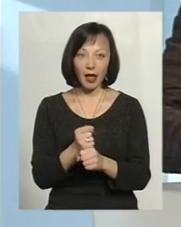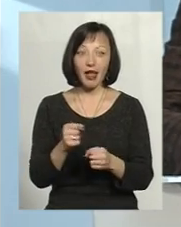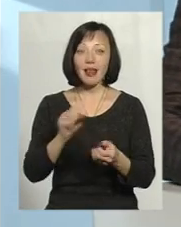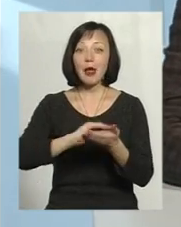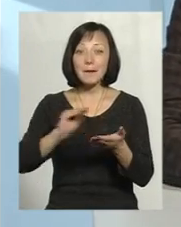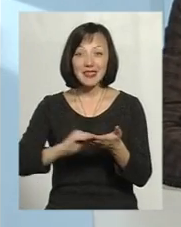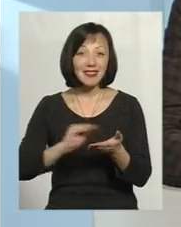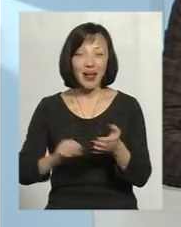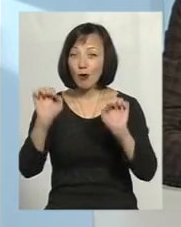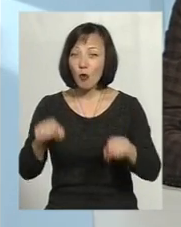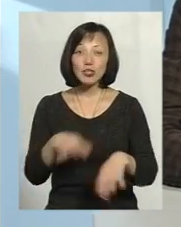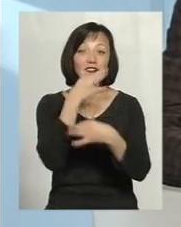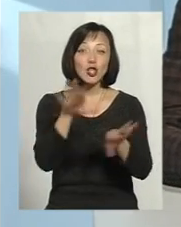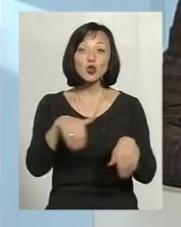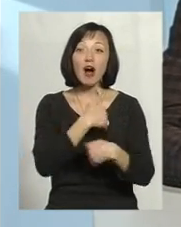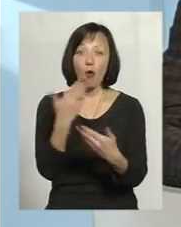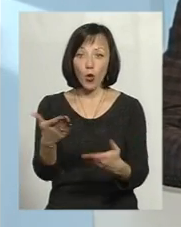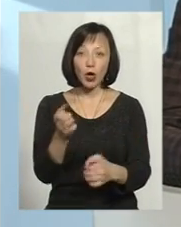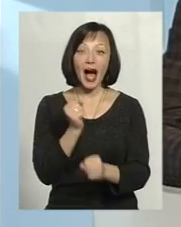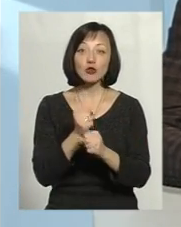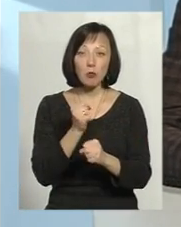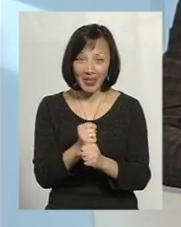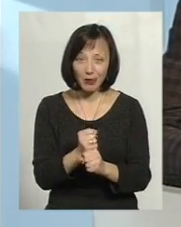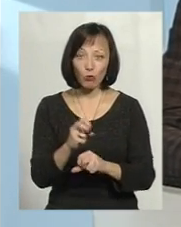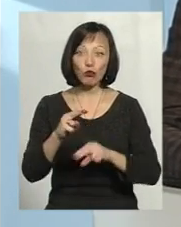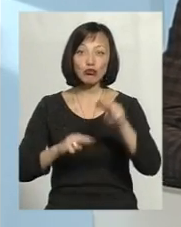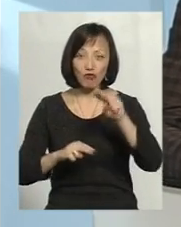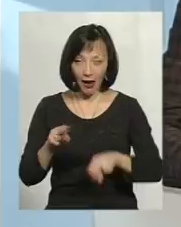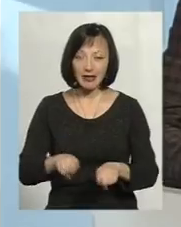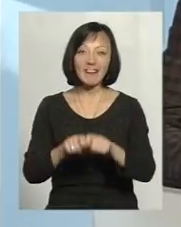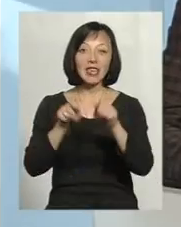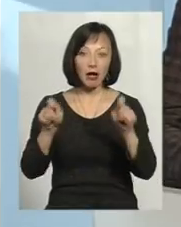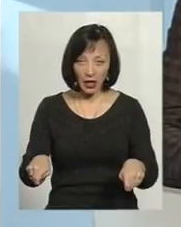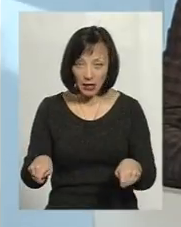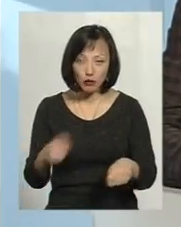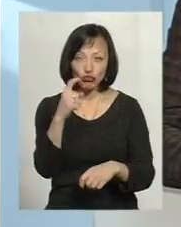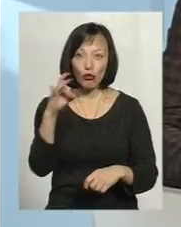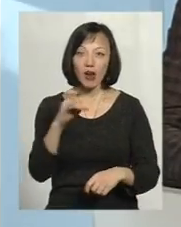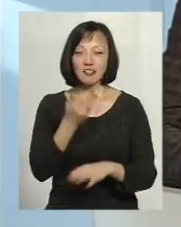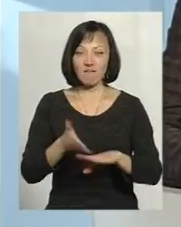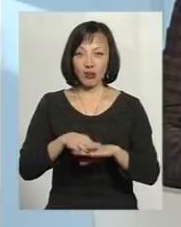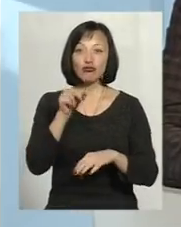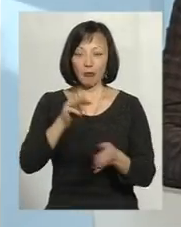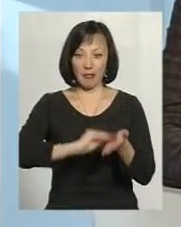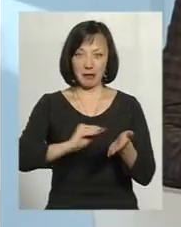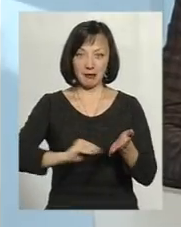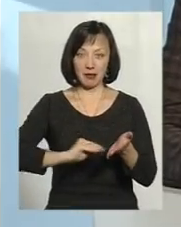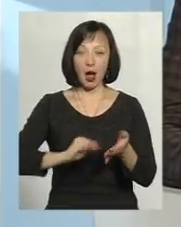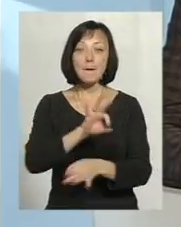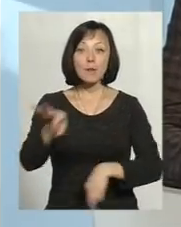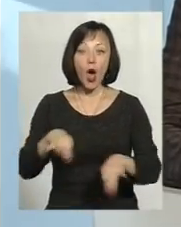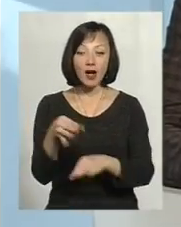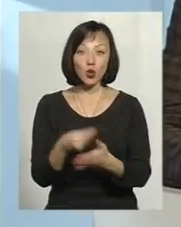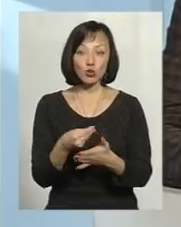Намалювати, написати можна все, що завгодно. Зробити, побудувати, відкрити в 100 разів важче, ніж намалювати. Проєкт